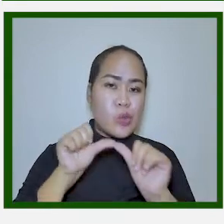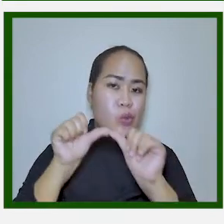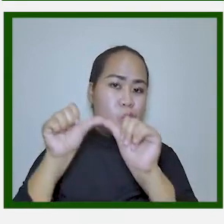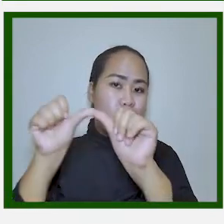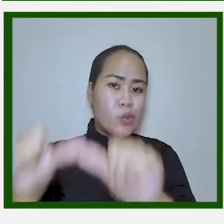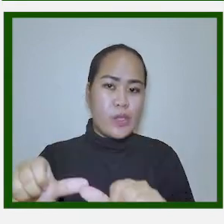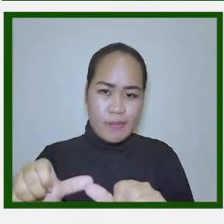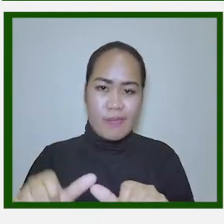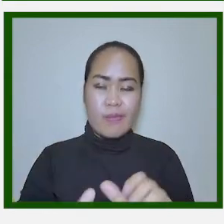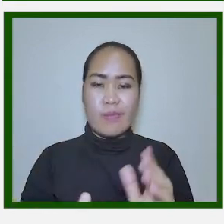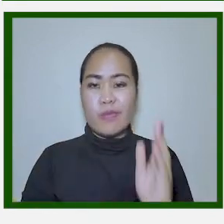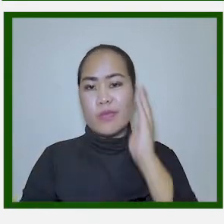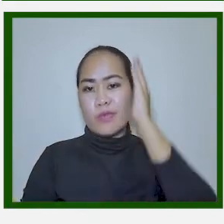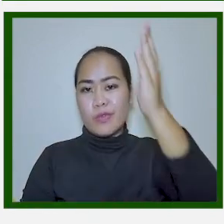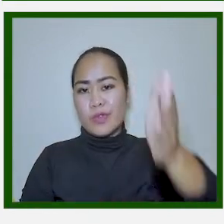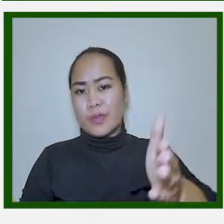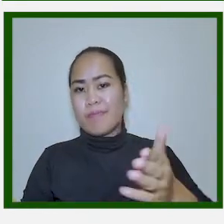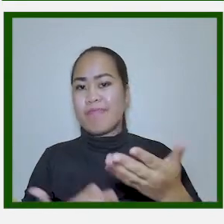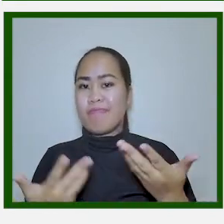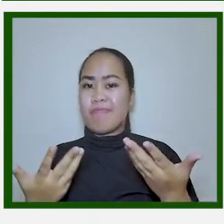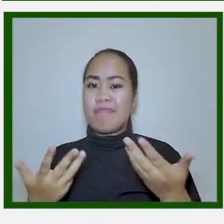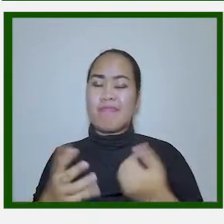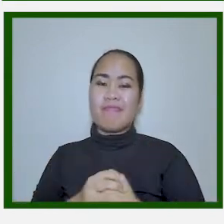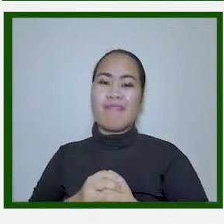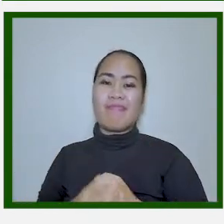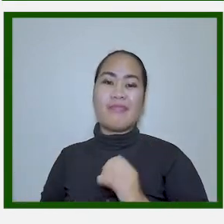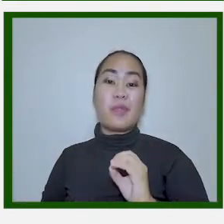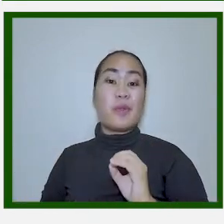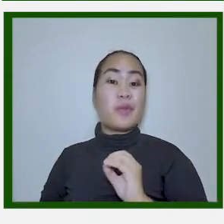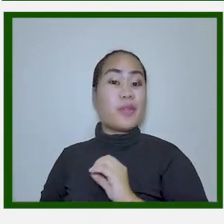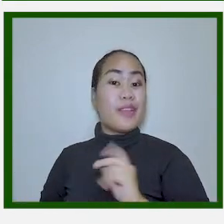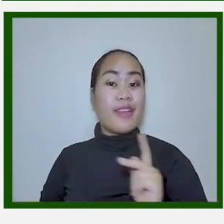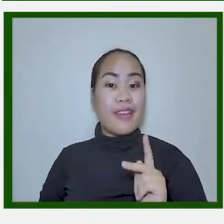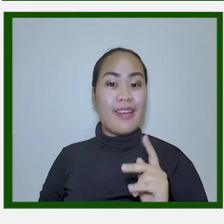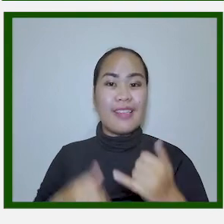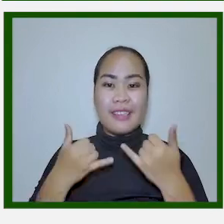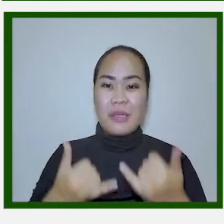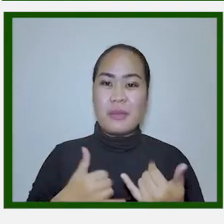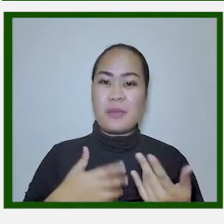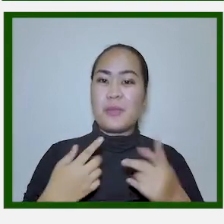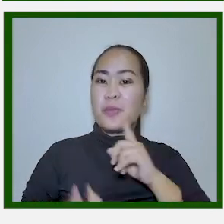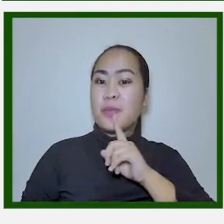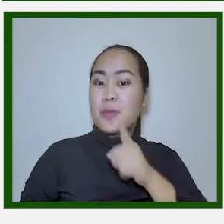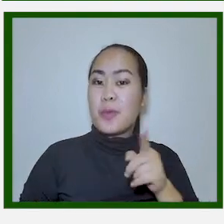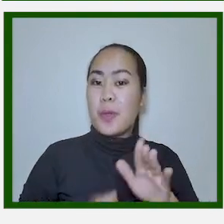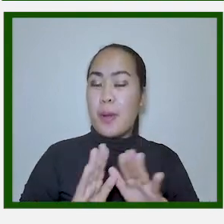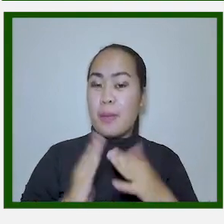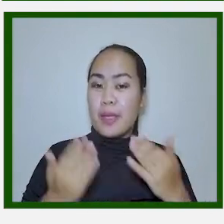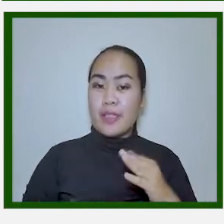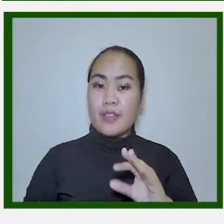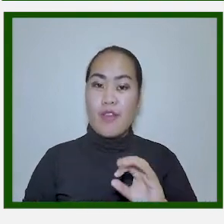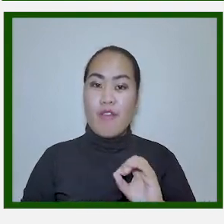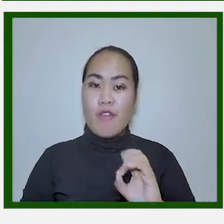Okay, so formal na rin po natin, no? Formal na rin po tayong nag-lighting ceremony sa giant Christmas trees